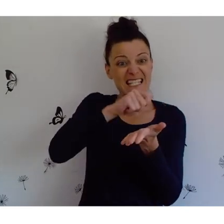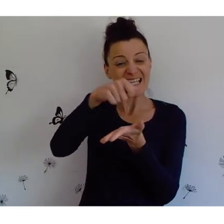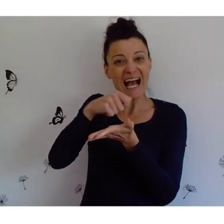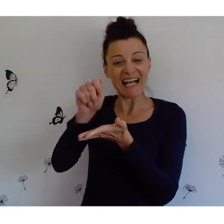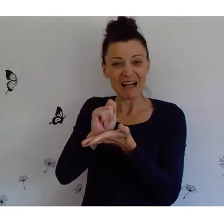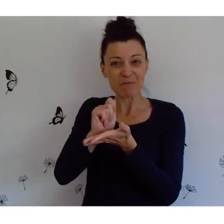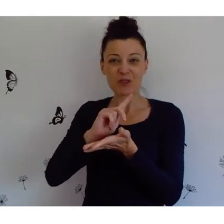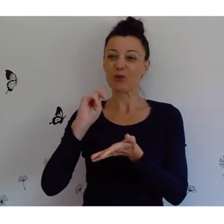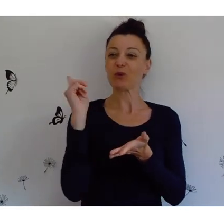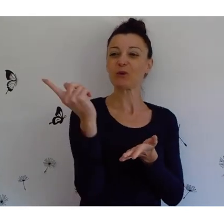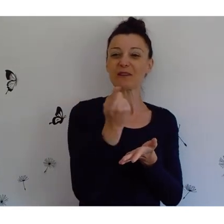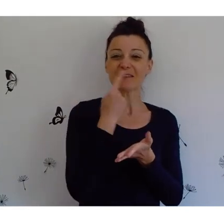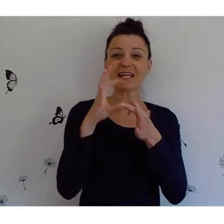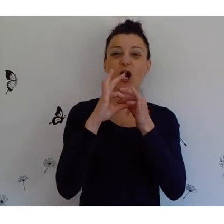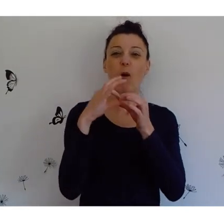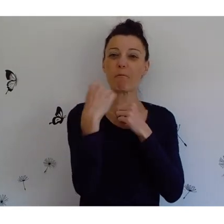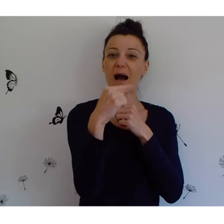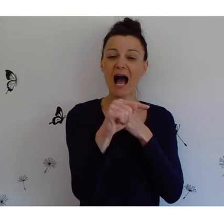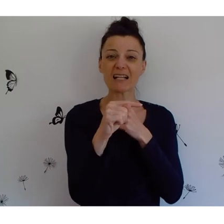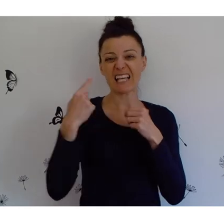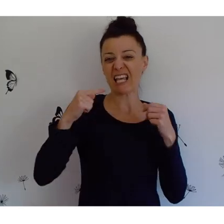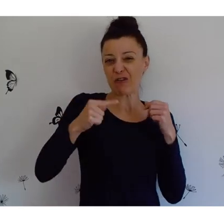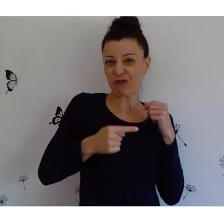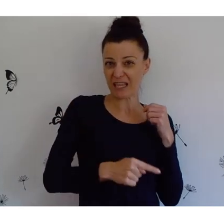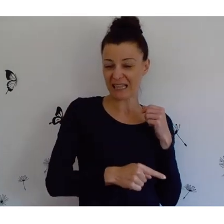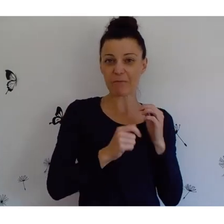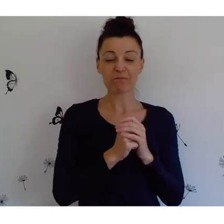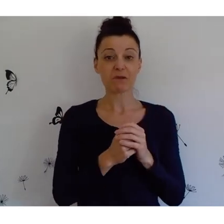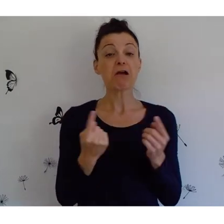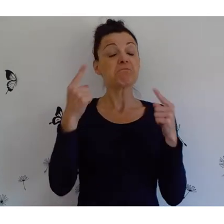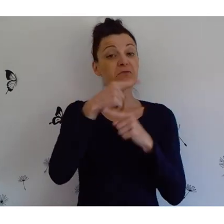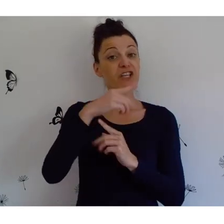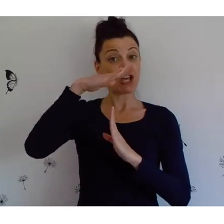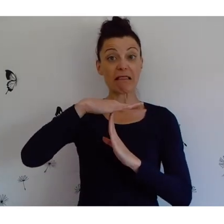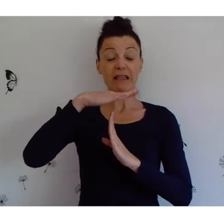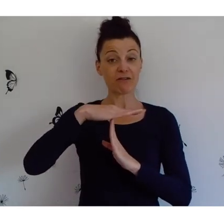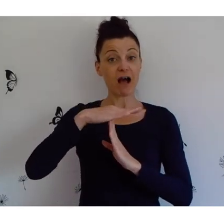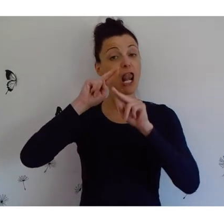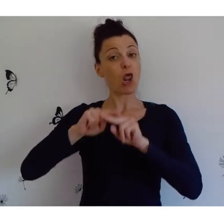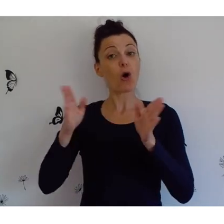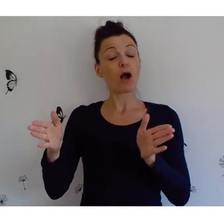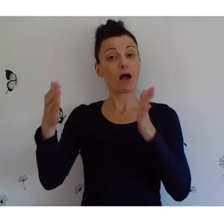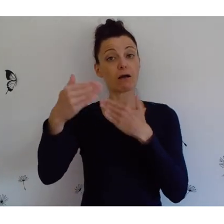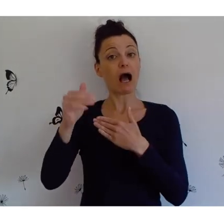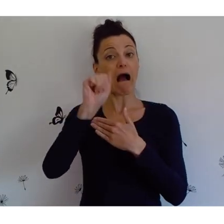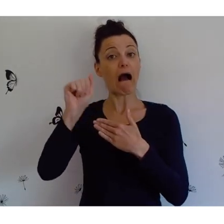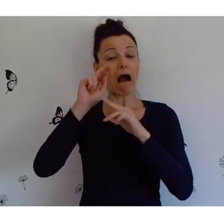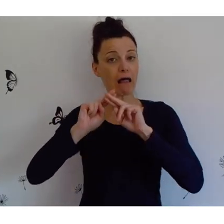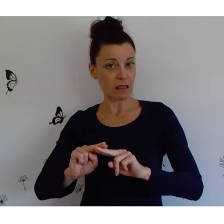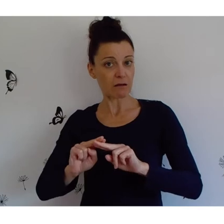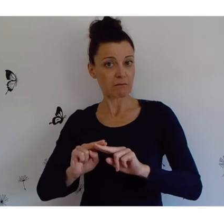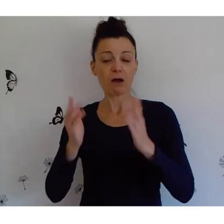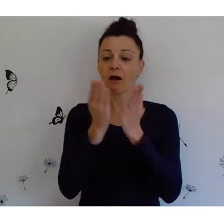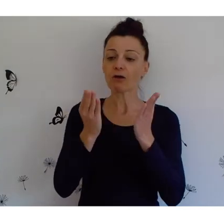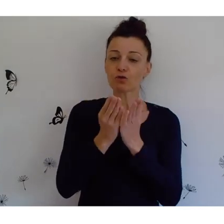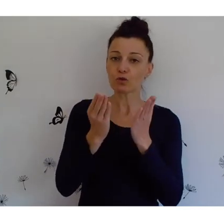e le compagne la invidiavano. All'intervallo invece Ada restava in classe a fare i compiti e a studiare. Aveva